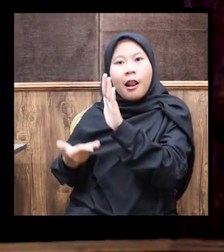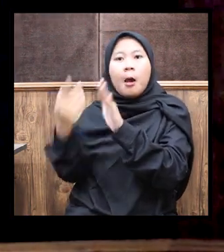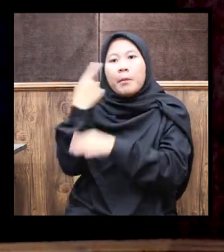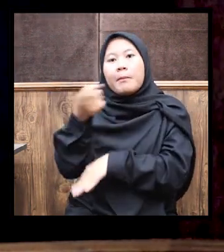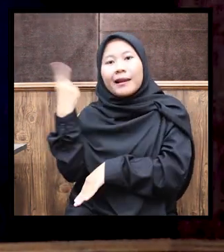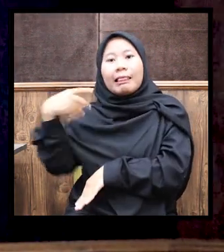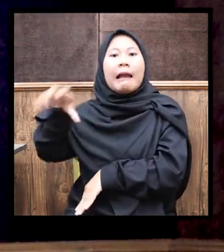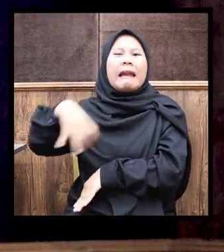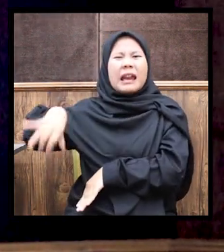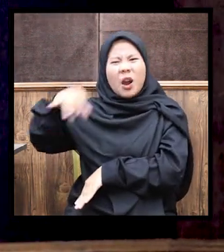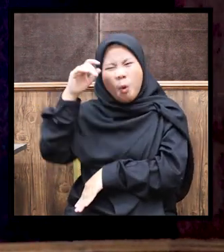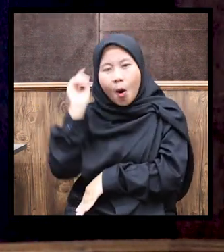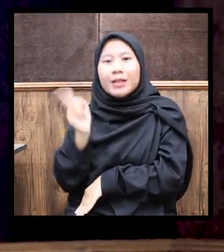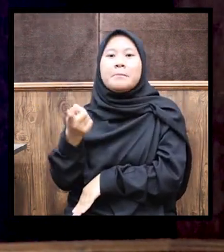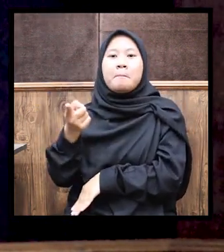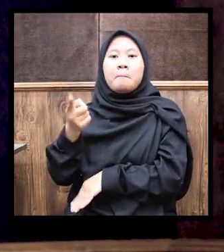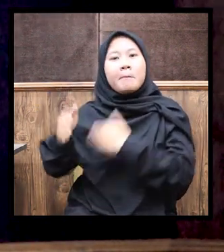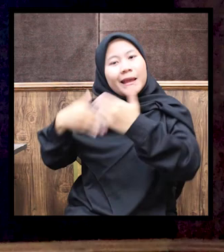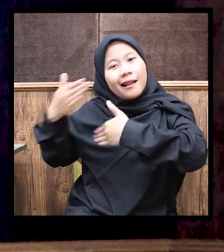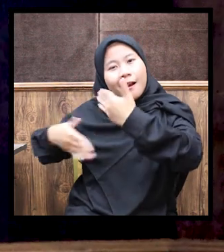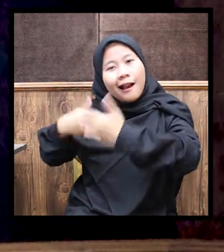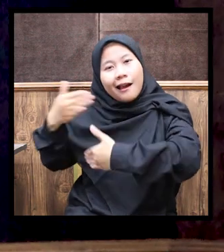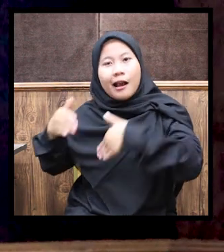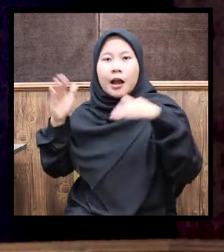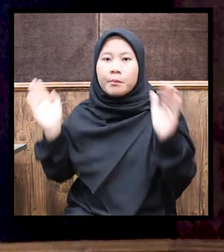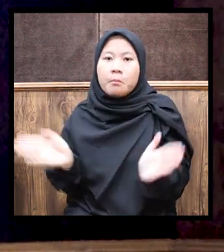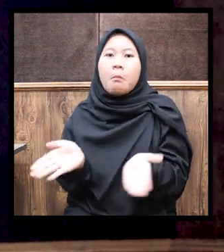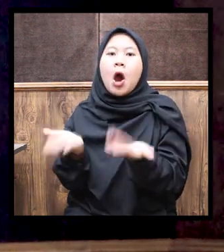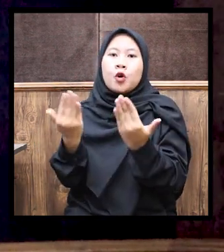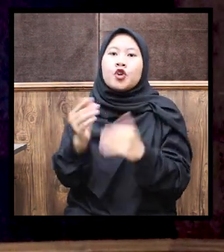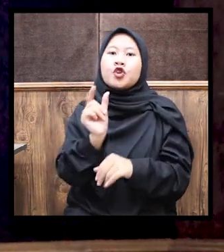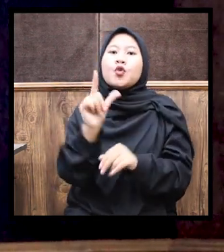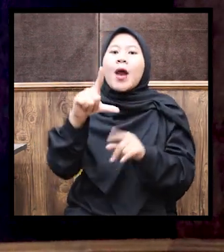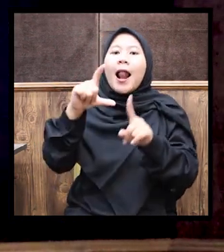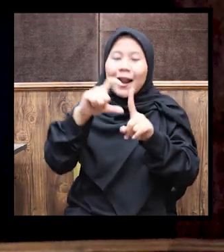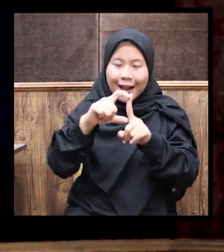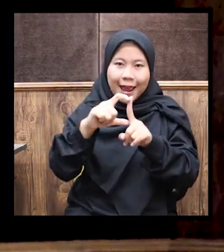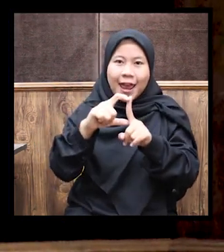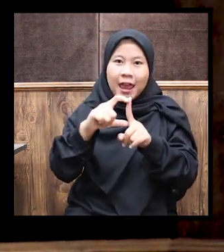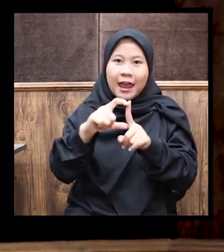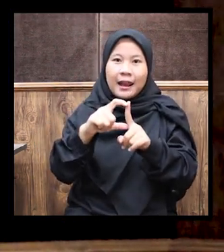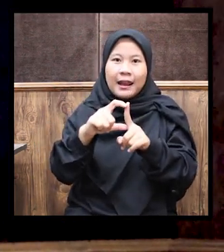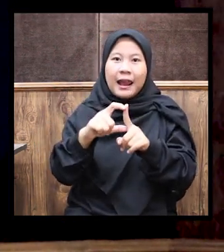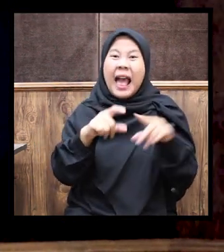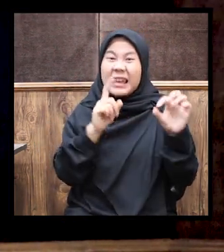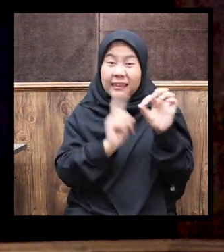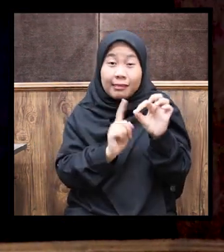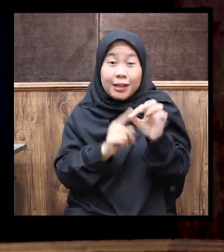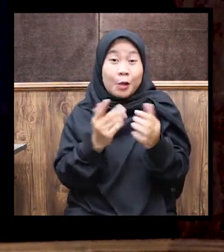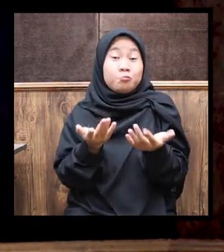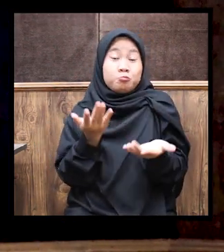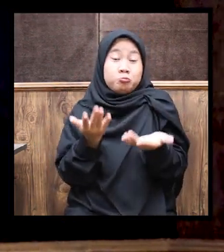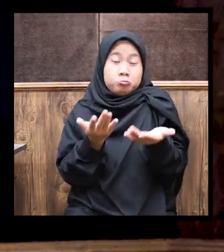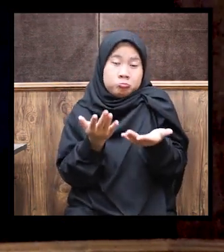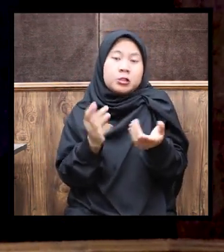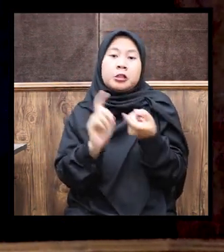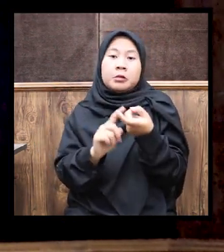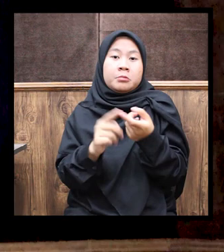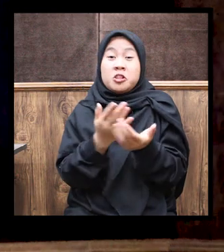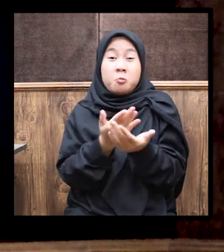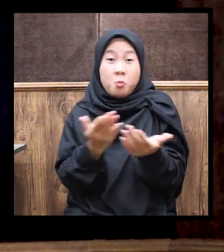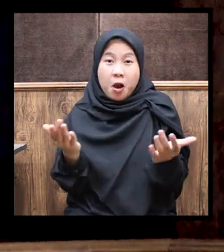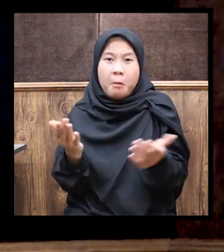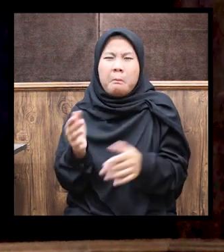untuk menyelenggarakan unit layinan disabilitas bidang kerjaan Kemudian pada intinya bagi teman-teman Mungkin banyak yang belum